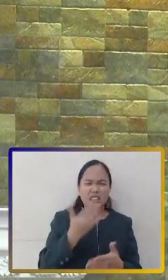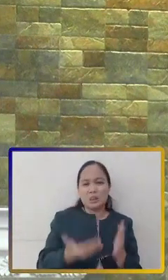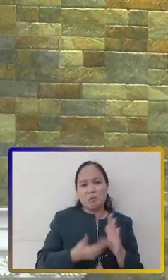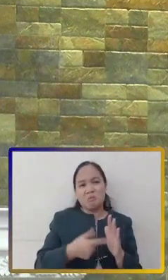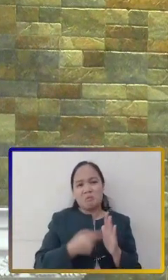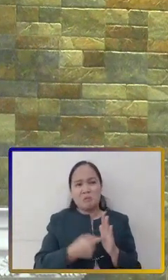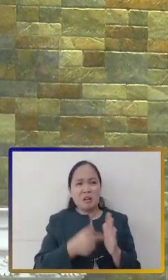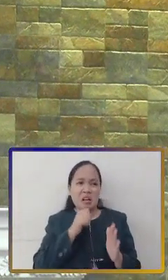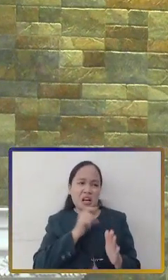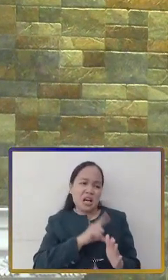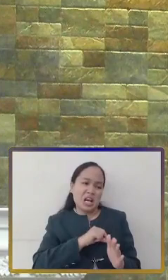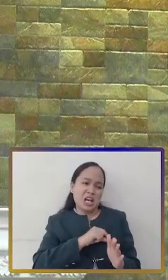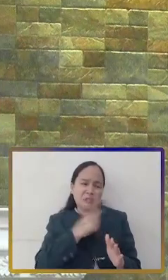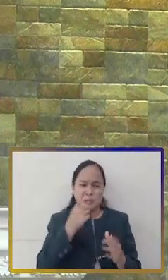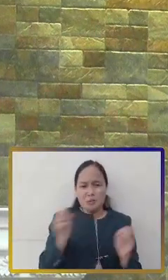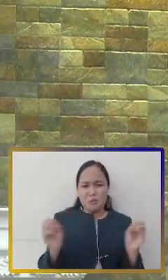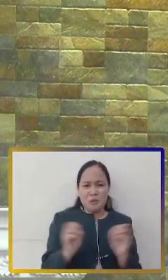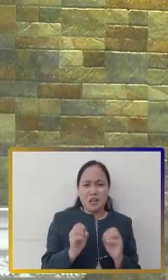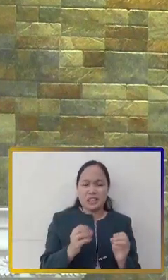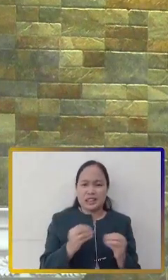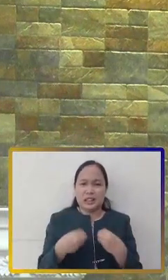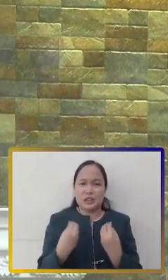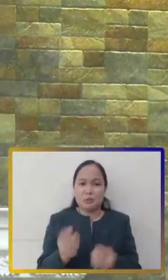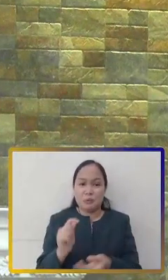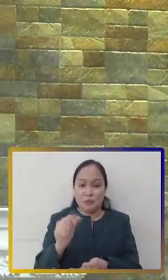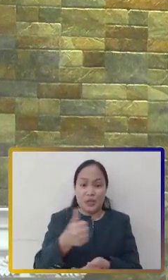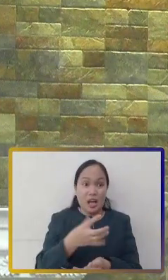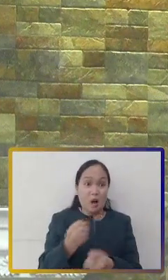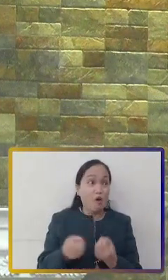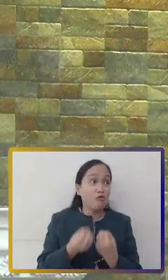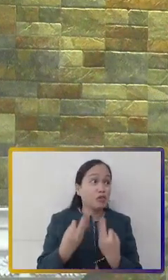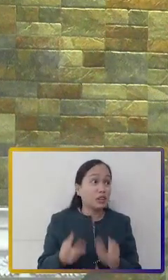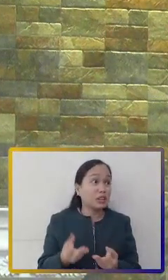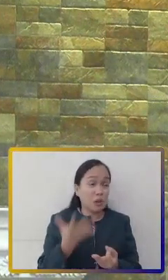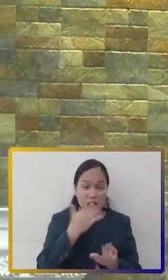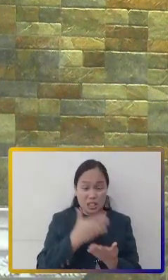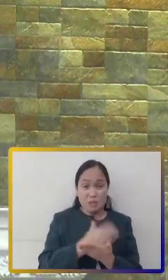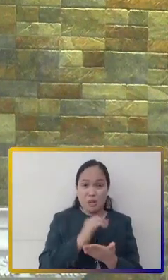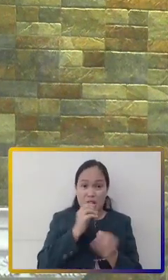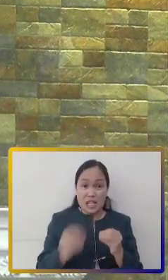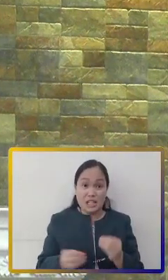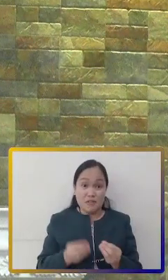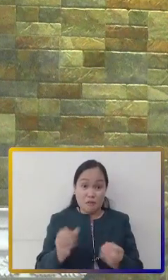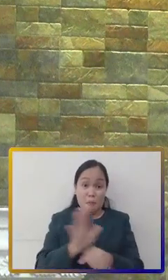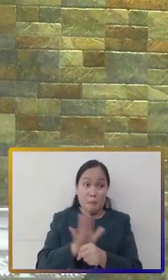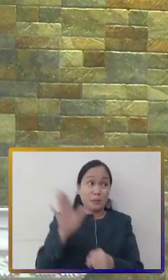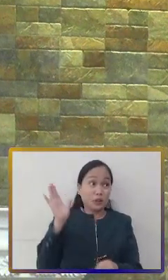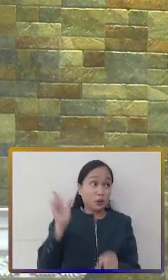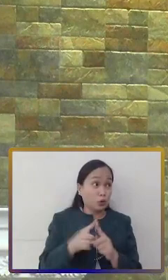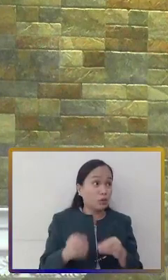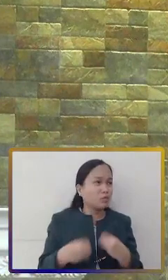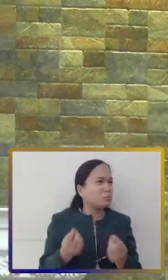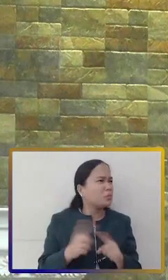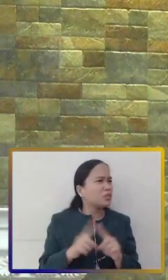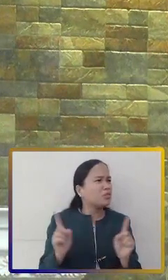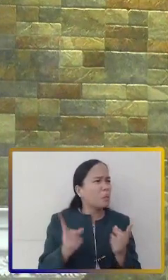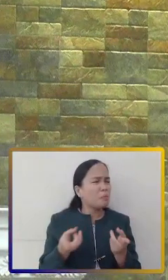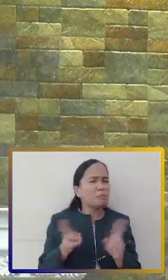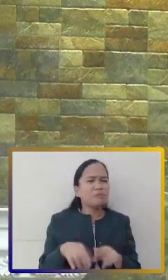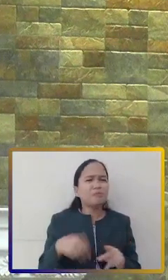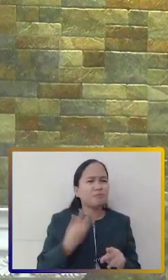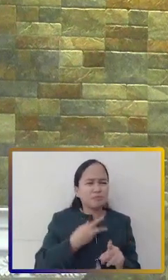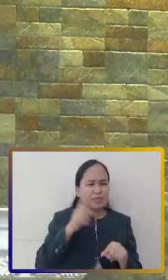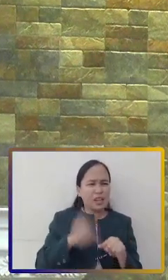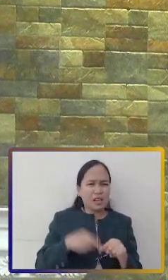tithes and offering. I don't know kung guilty kayo kasi hindi kayo nagbibigay ng commitment. But brethren, hindi nyo ba nakita kung